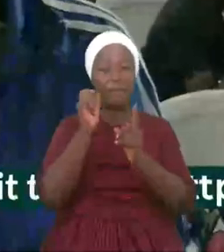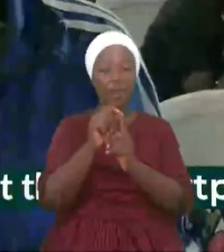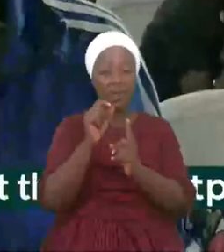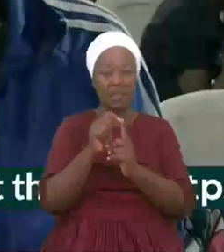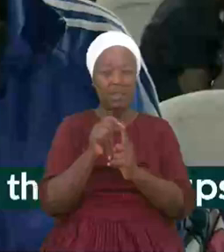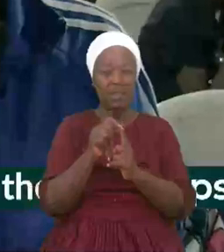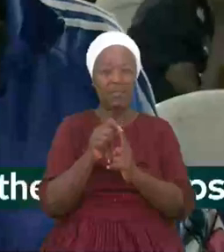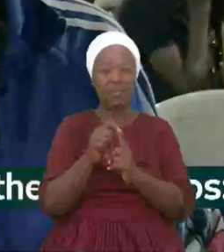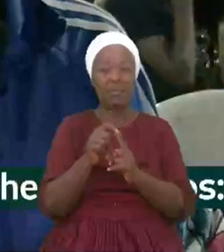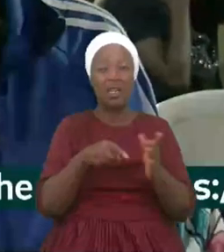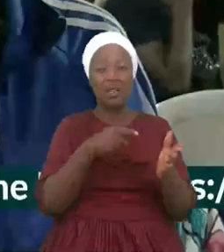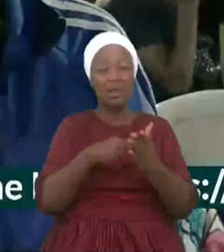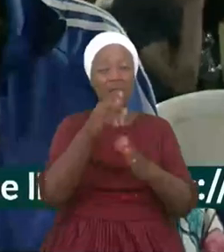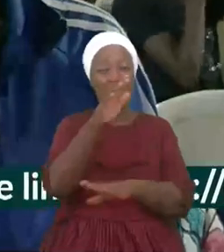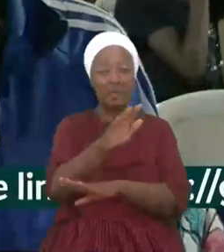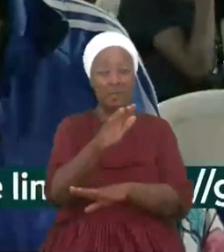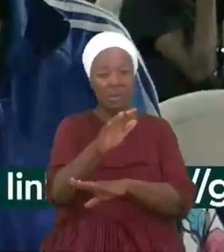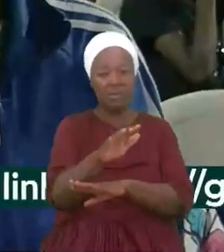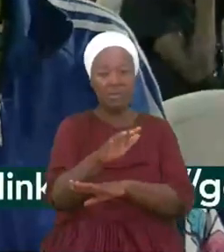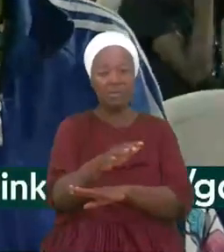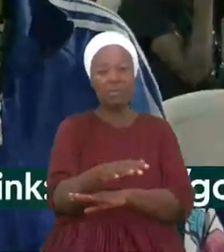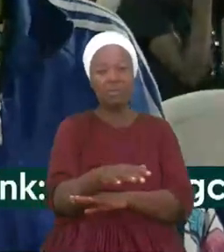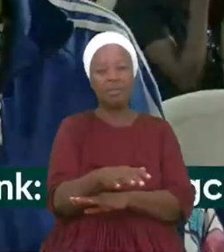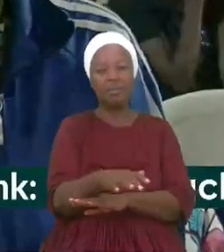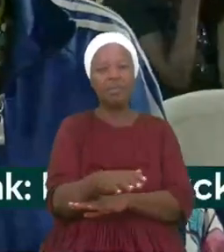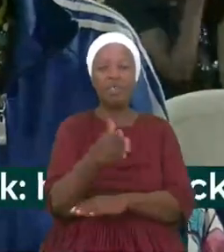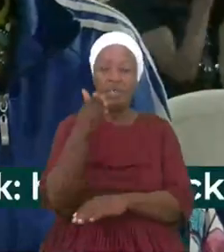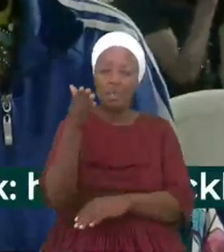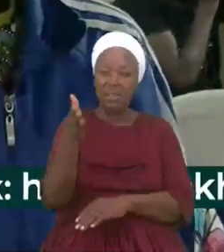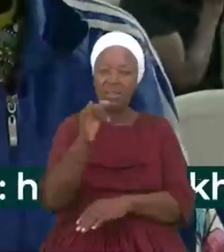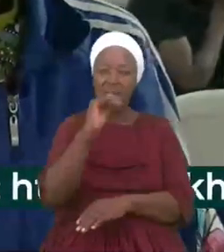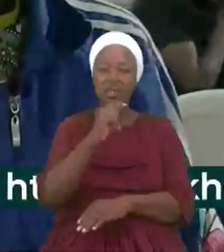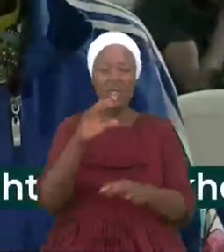si vous êtes en ligne vous venez de donner votre vie au Seigneur